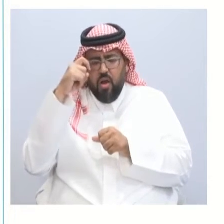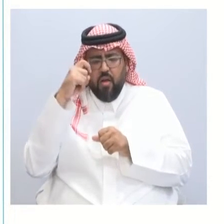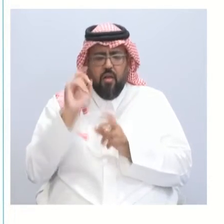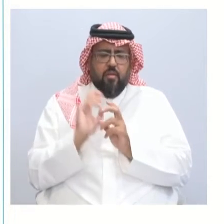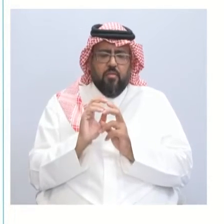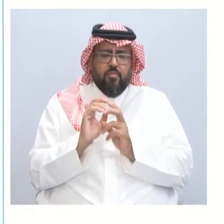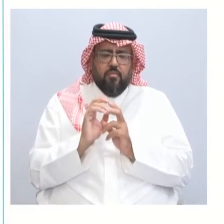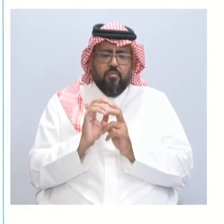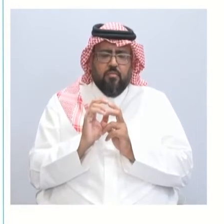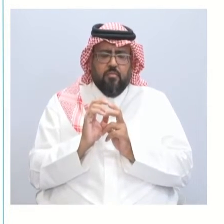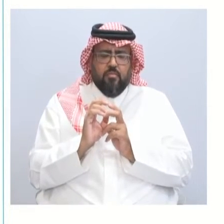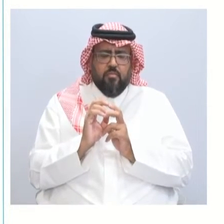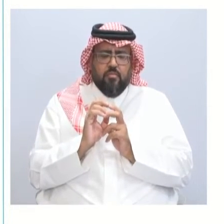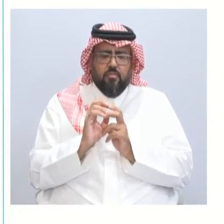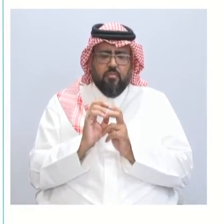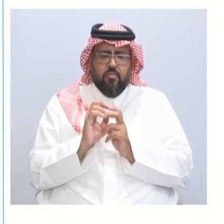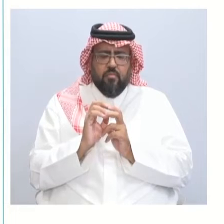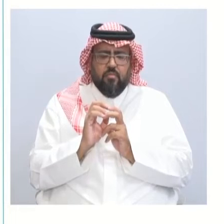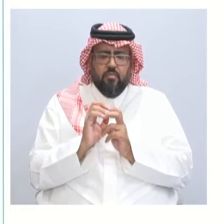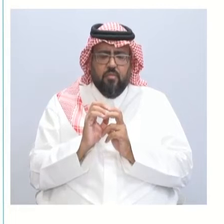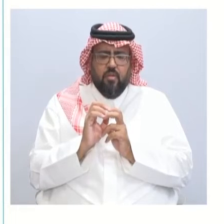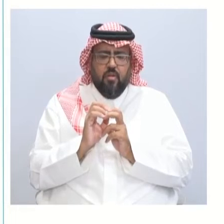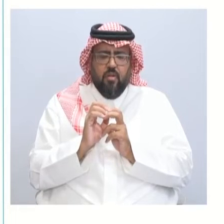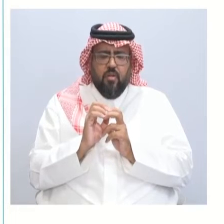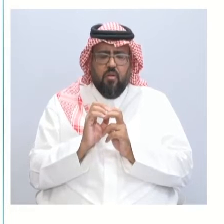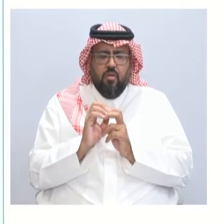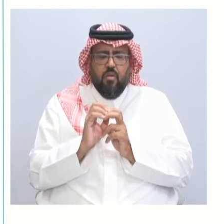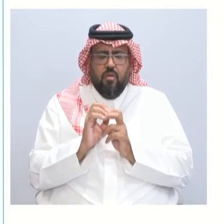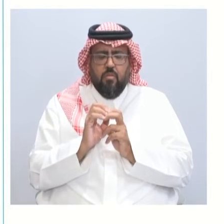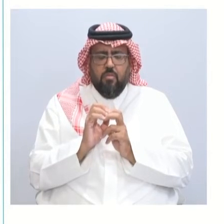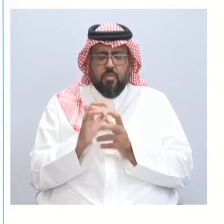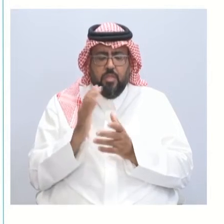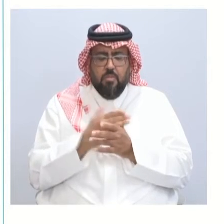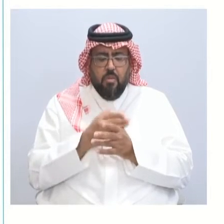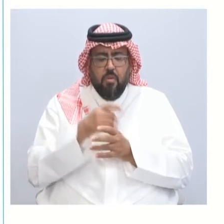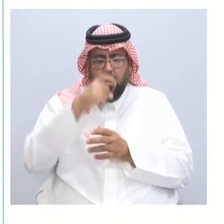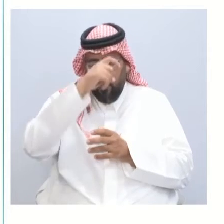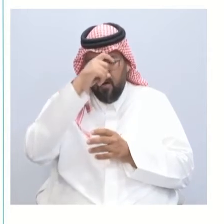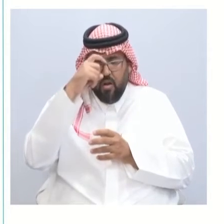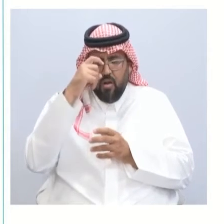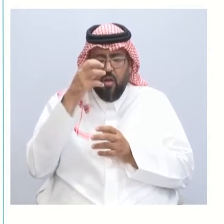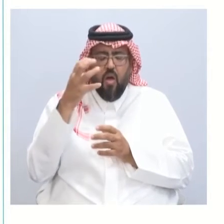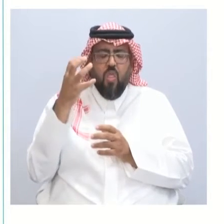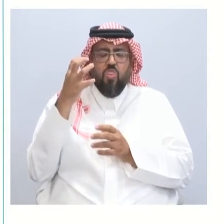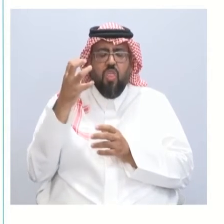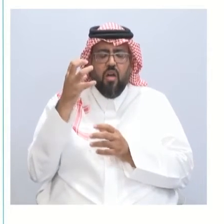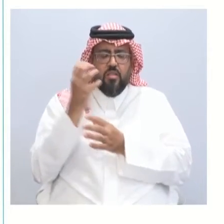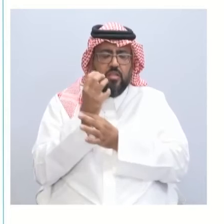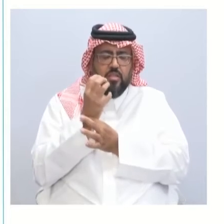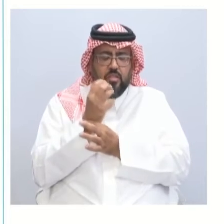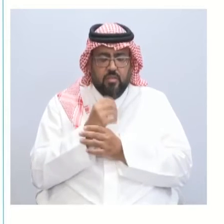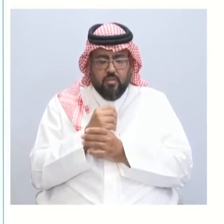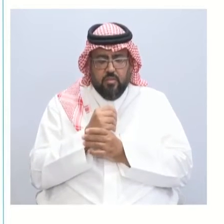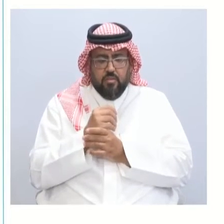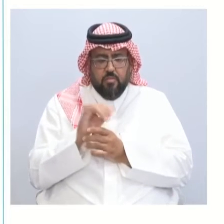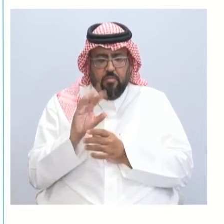والضغط بفعل الحراره والضغط صخور المتحوله هي